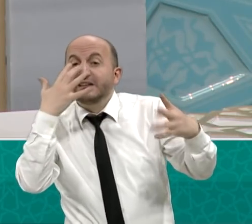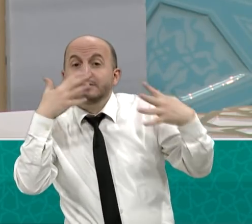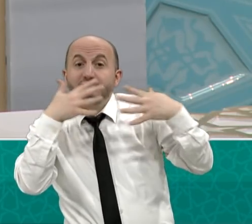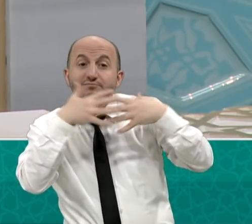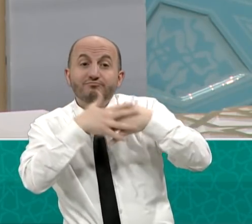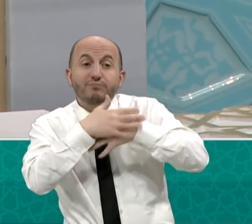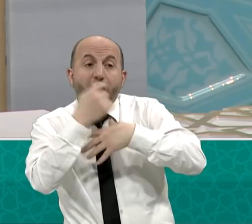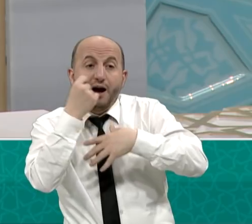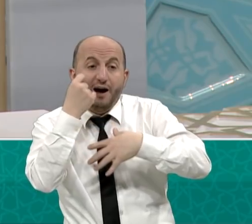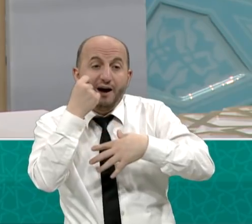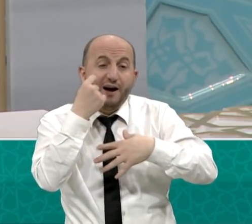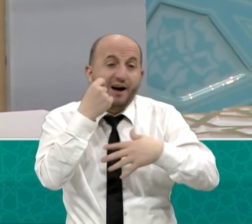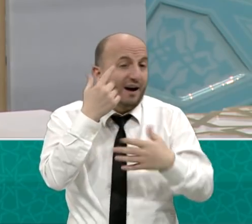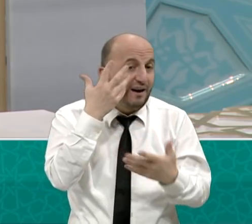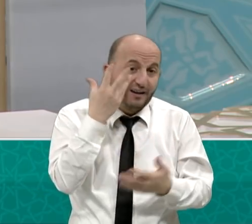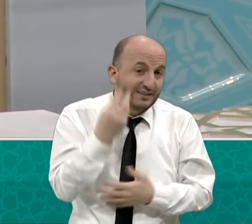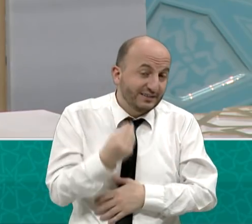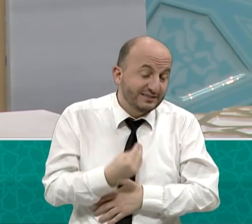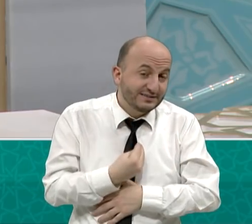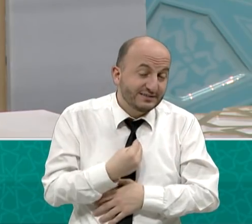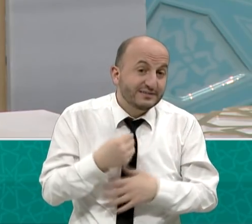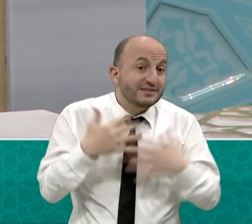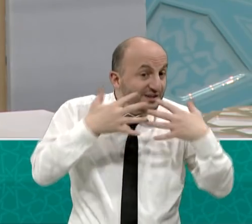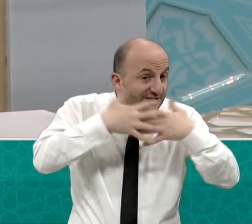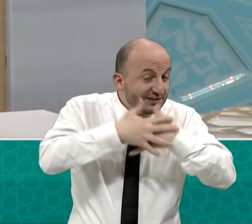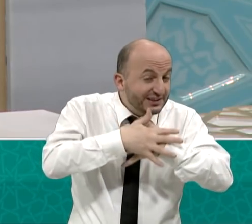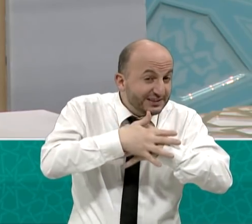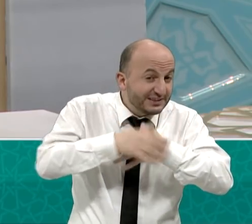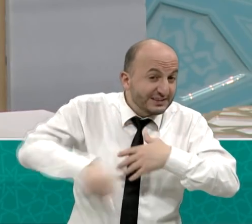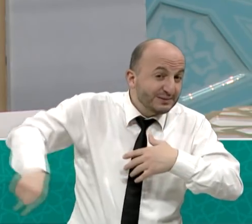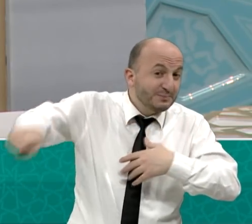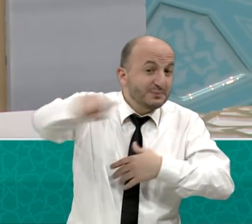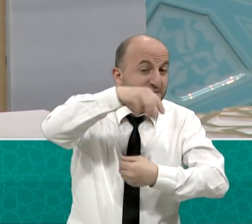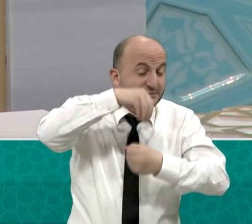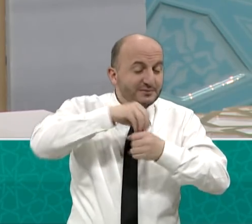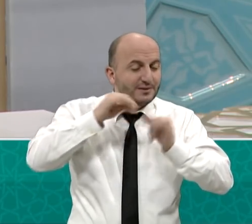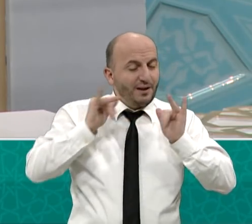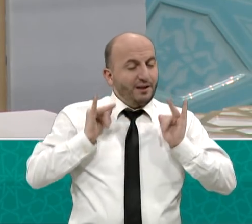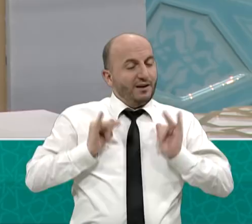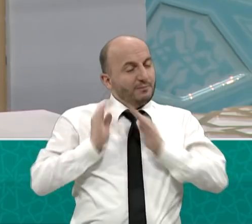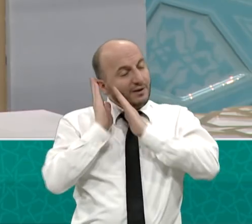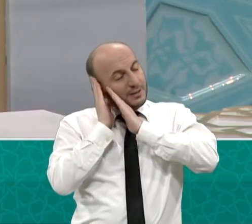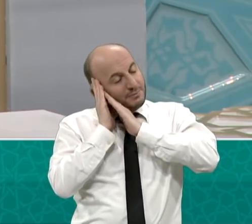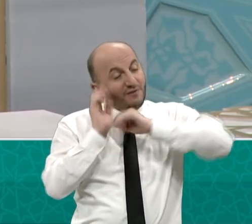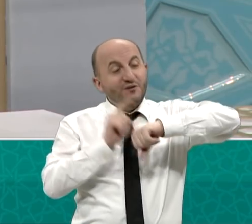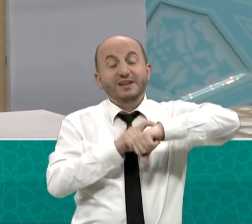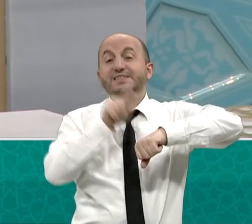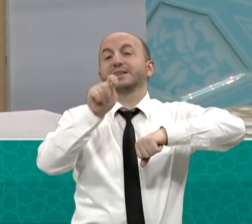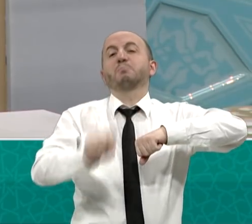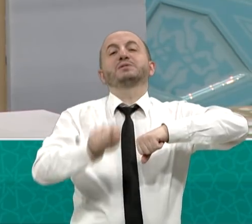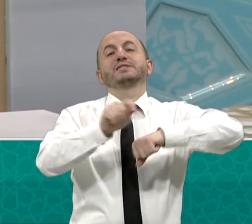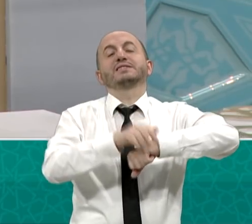geceye hasret olurdu. Mevla geceyi bizim için bir istirahat vakti yapmış. Ve ceanne leyle